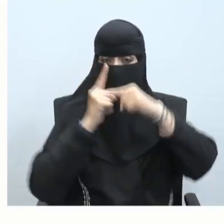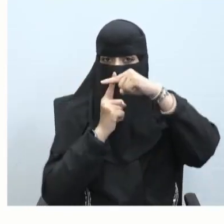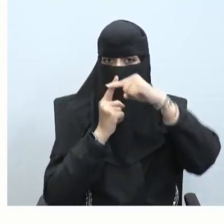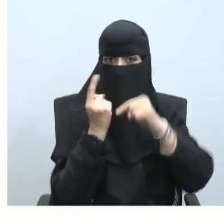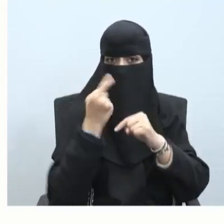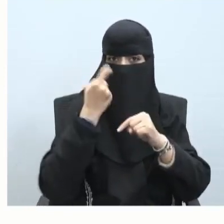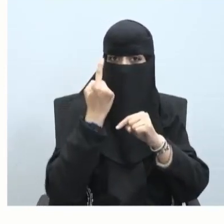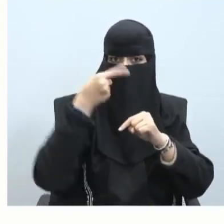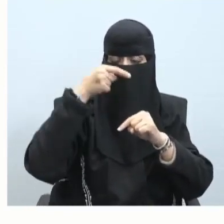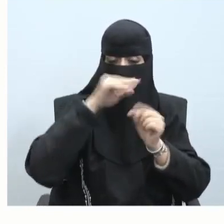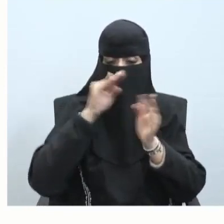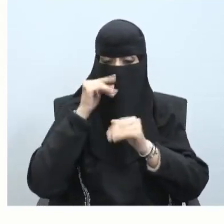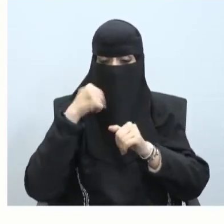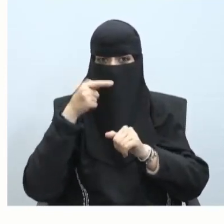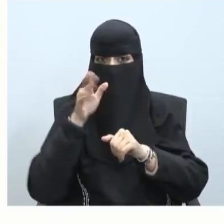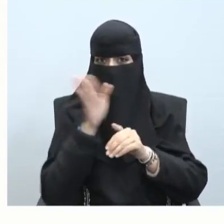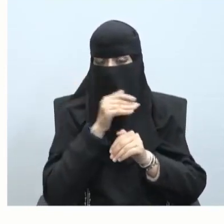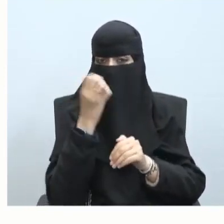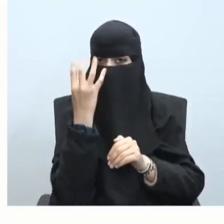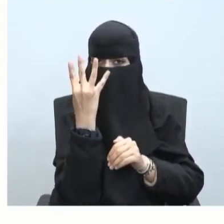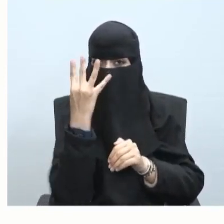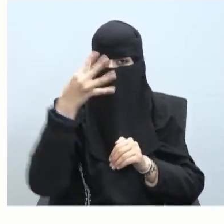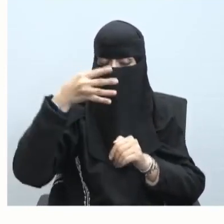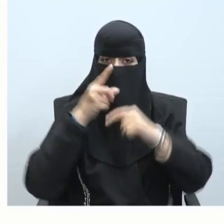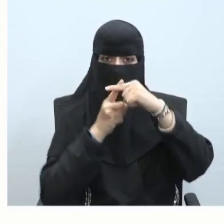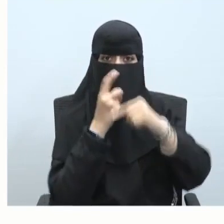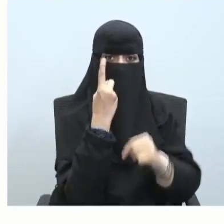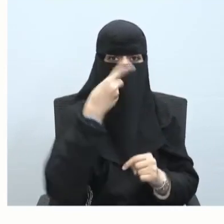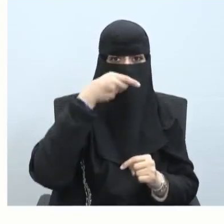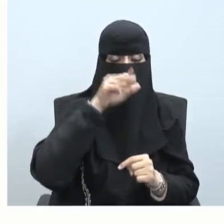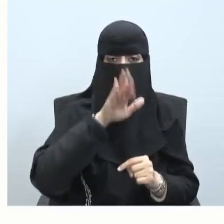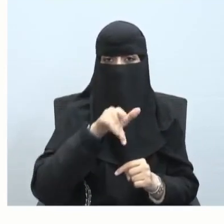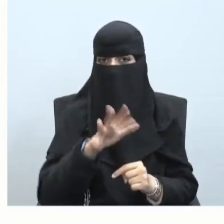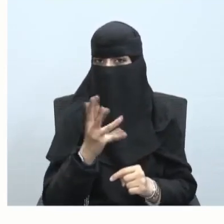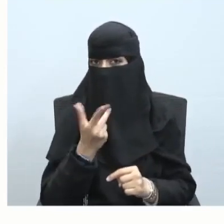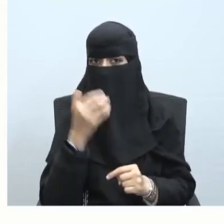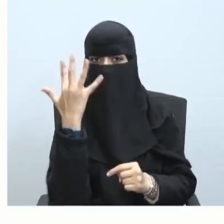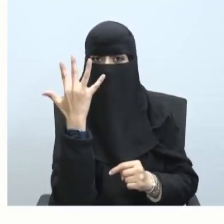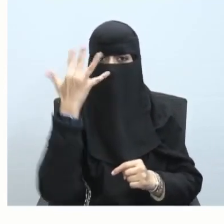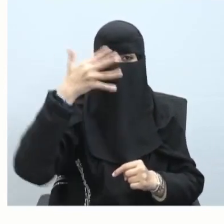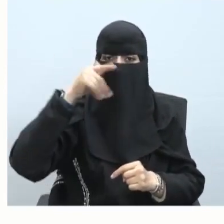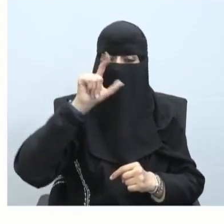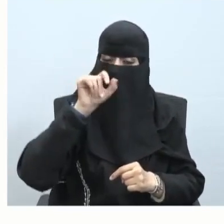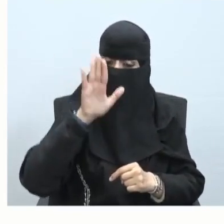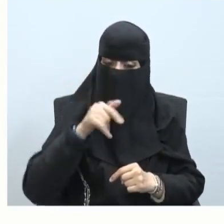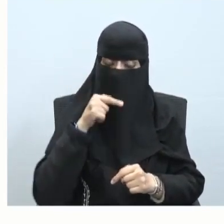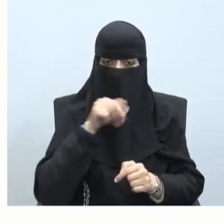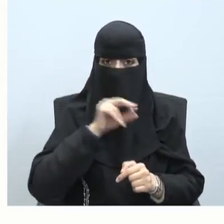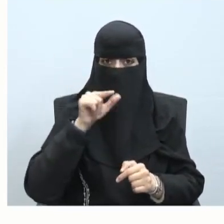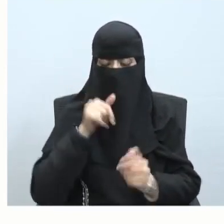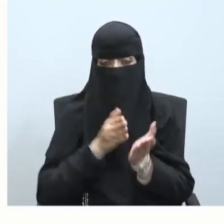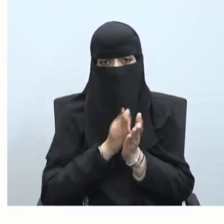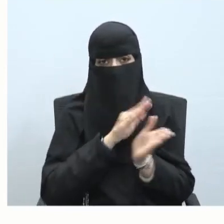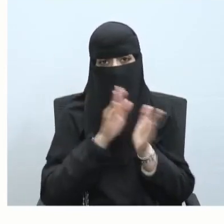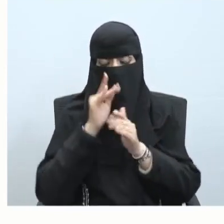يا ابطال 50 اذا نكتب هنا خمسون اذا بهذا الشكل